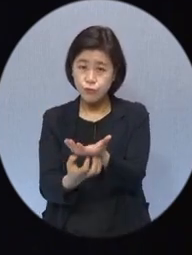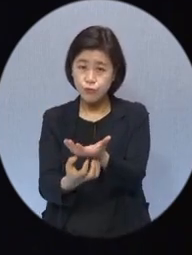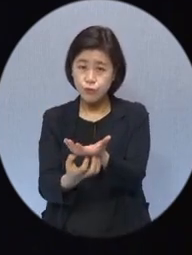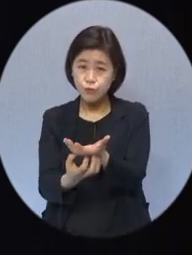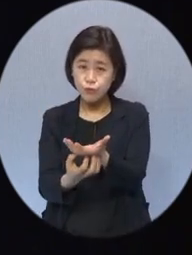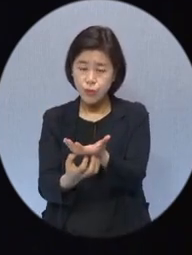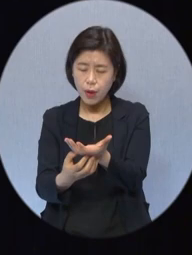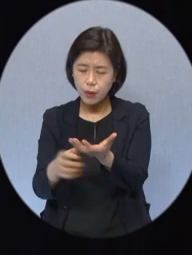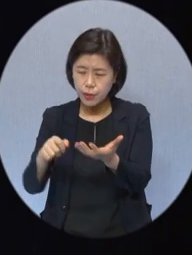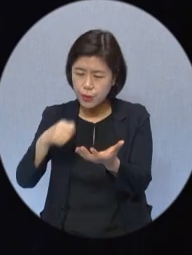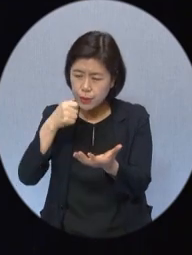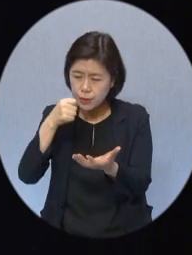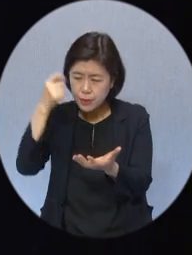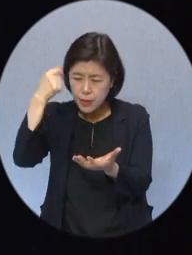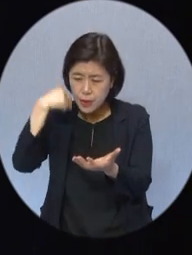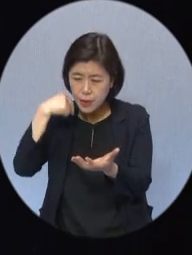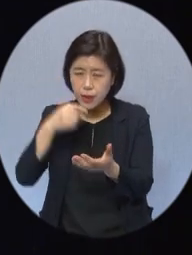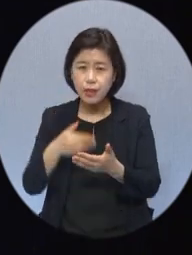그리겠습니다.